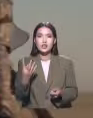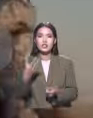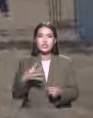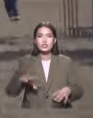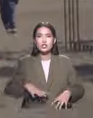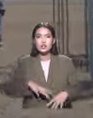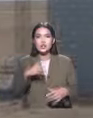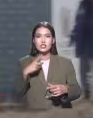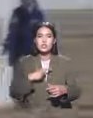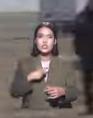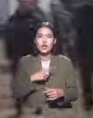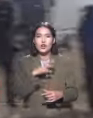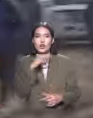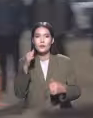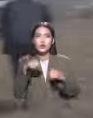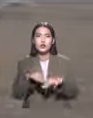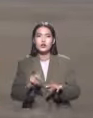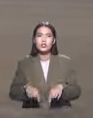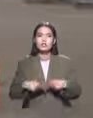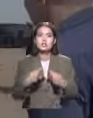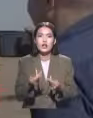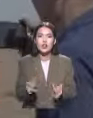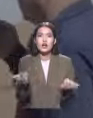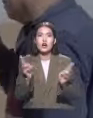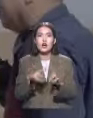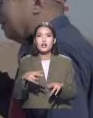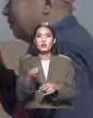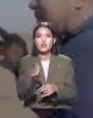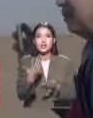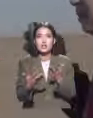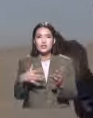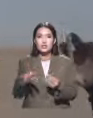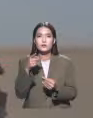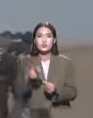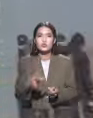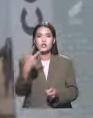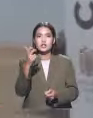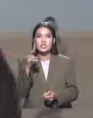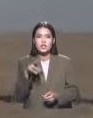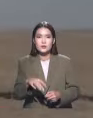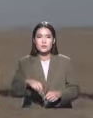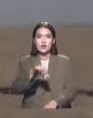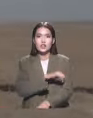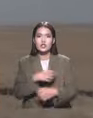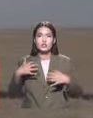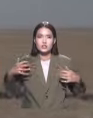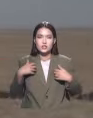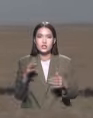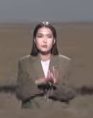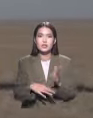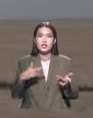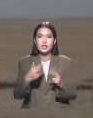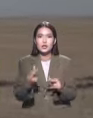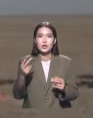показали завидную выносливость и решено, что они проедут и оставшийся отрезок пути. Если все 1300 километров дистанции животные пройдут без смены, это